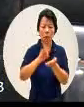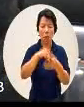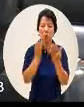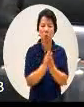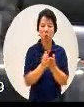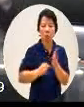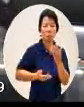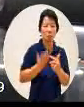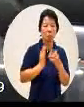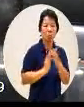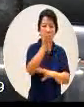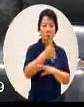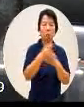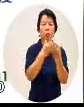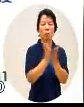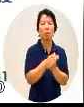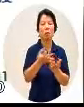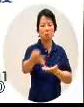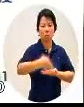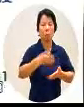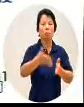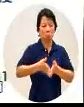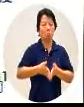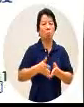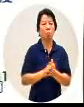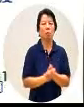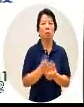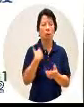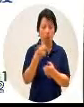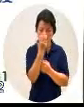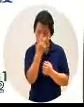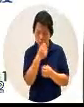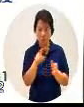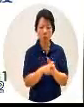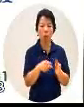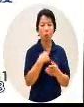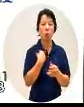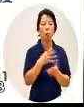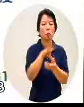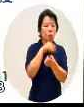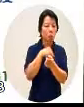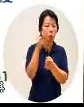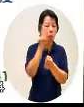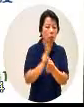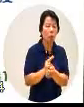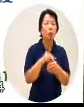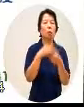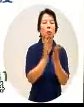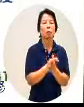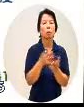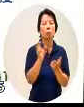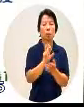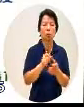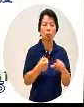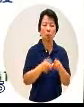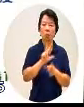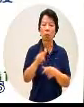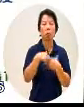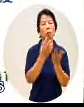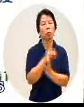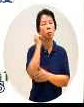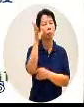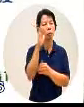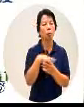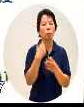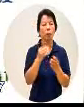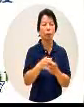錢給他然後我去查了一下因為我雖然學電子的那些公司我已經忘記了把以前的教